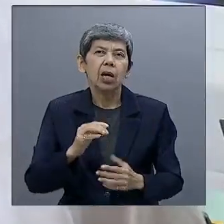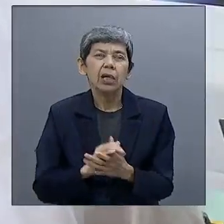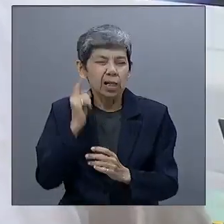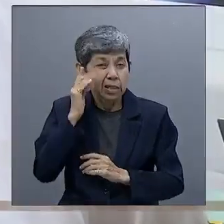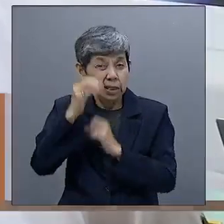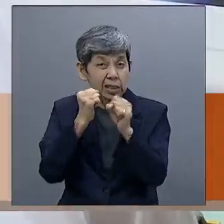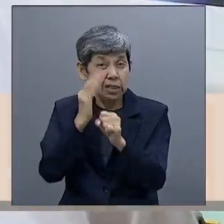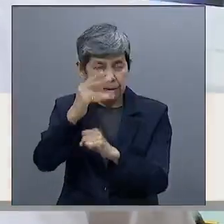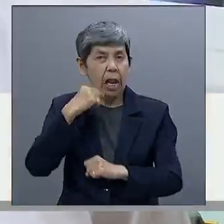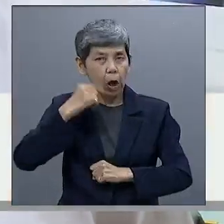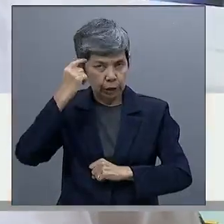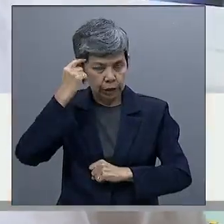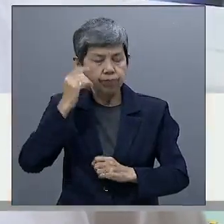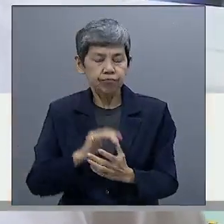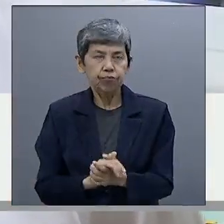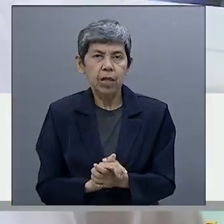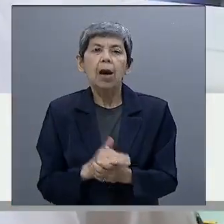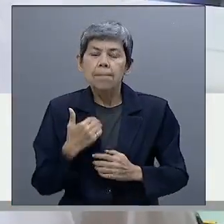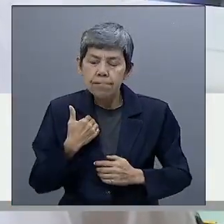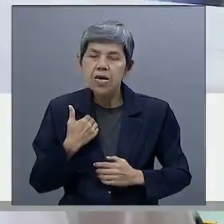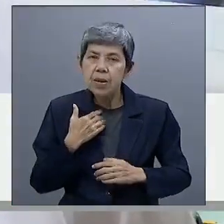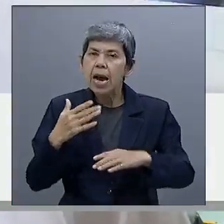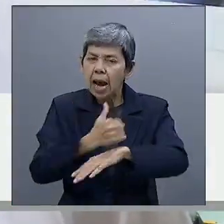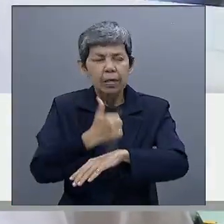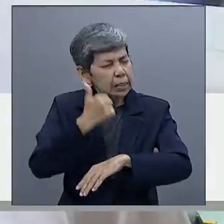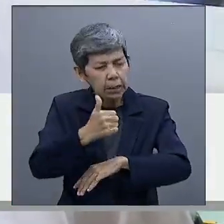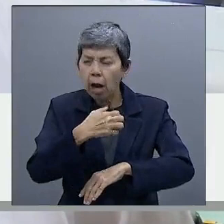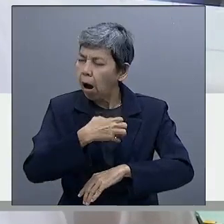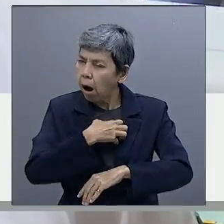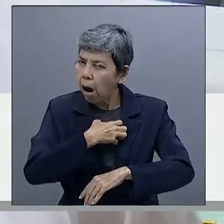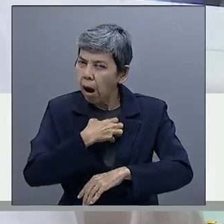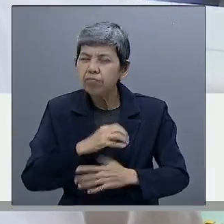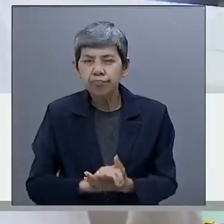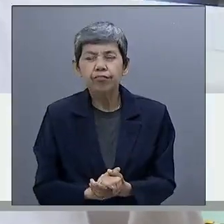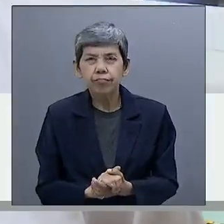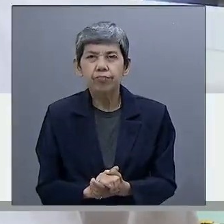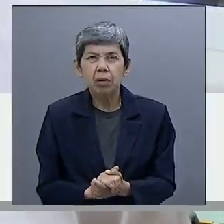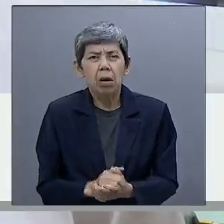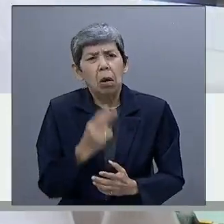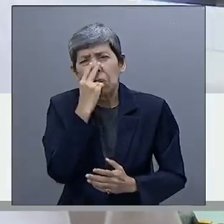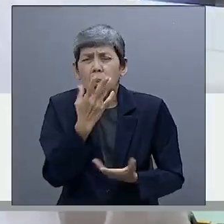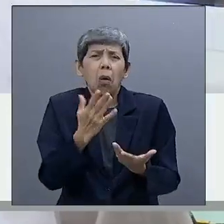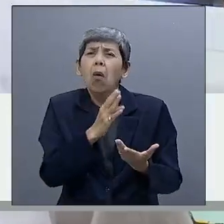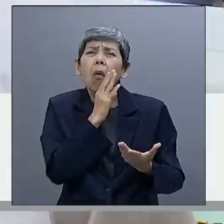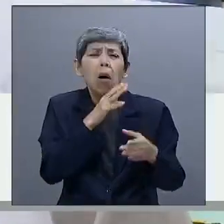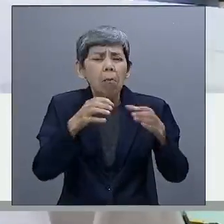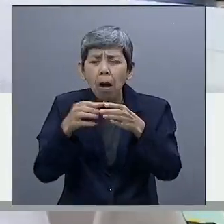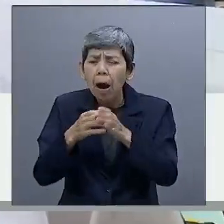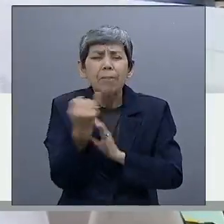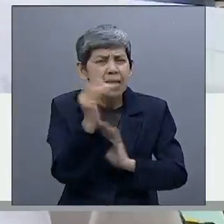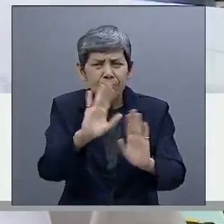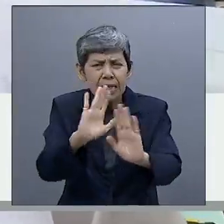ปีข้างหน้าเราคาดหวังว่ามันจะมีการเมืองที่ดีมากกว่านี้อะไรเงี้ยค่ะไม่ใช่ว่าพรรคที่มาไม่ดี